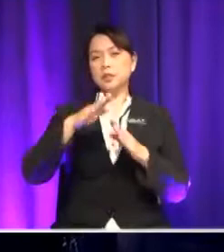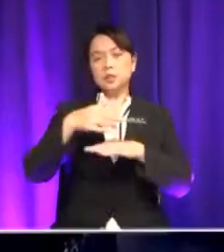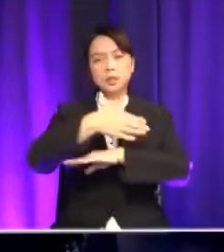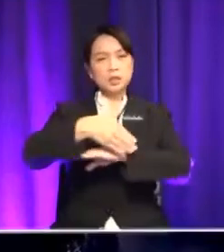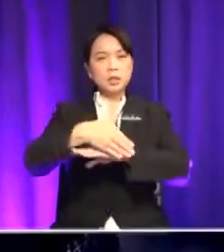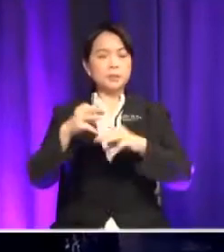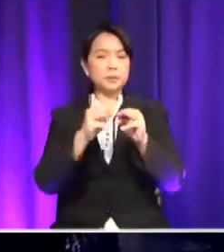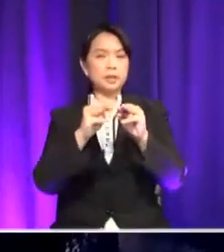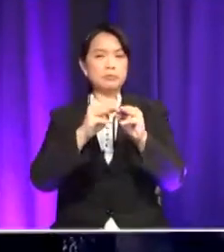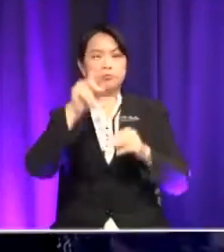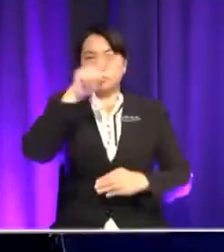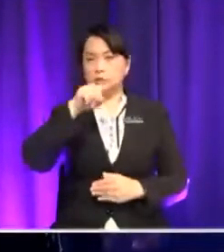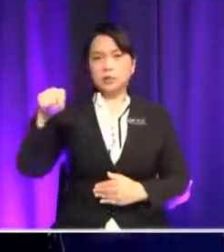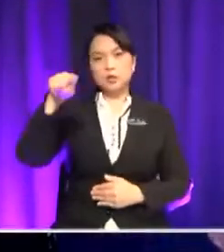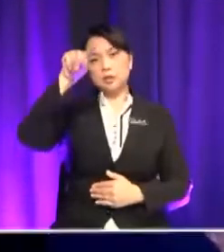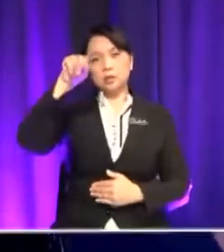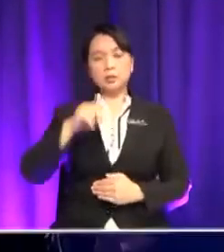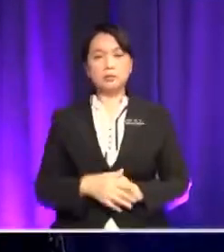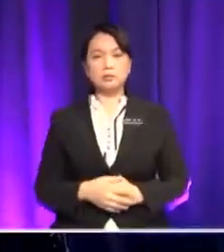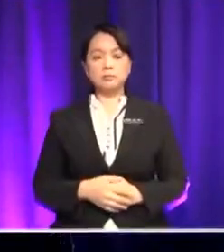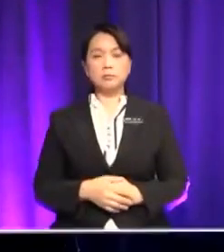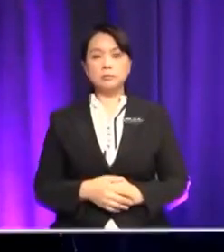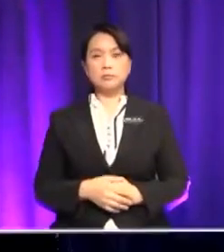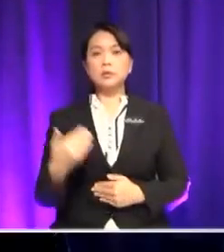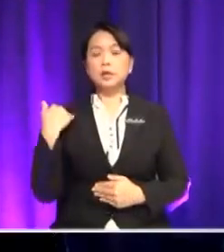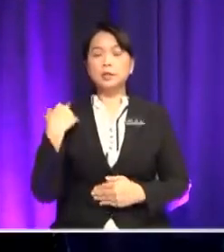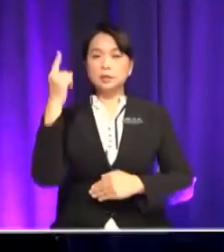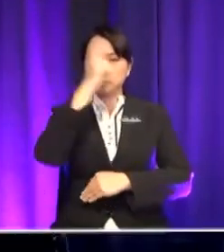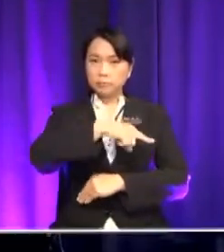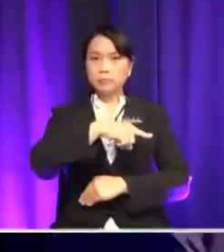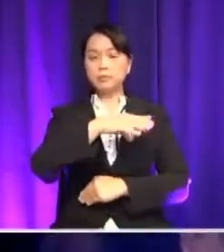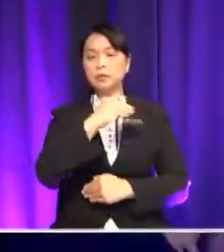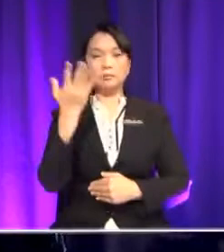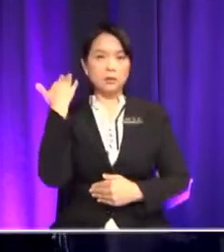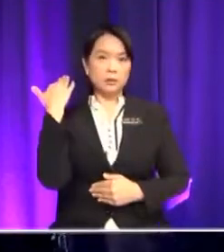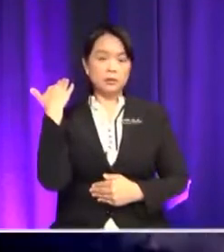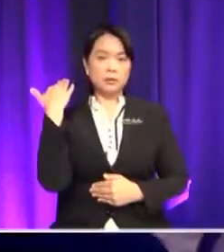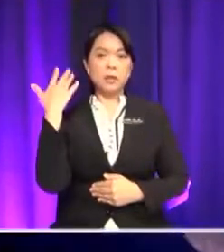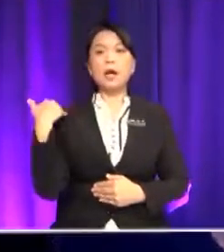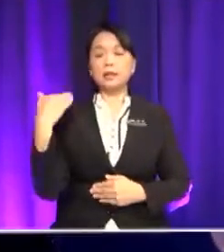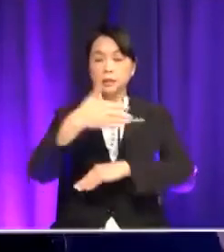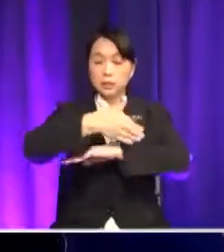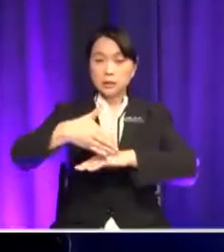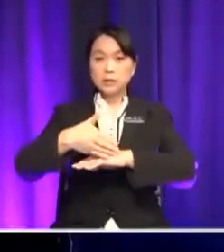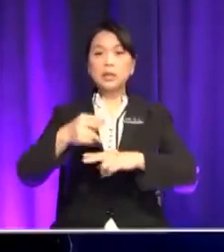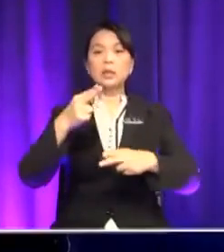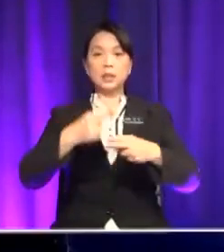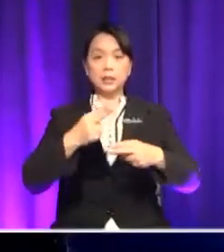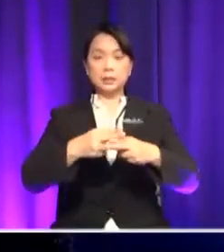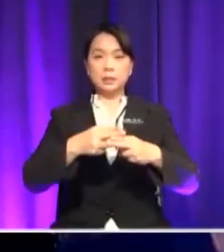ada kecuraman di sebelah sisi, di sebelah hadapan dan belakang. Okey, ini dinamakan